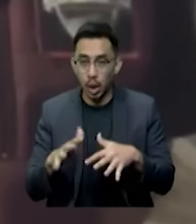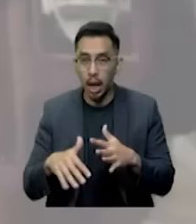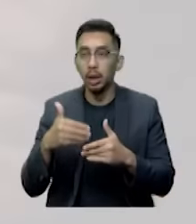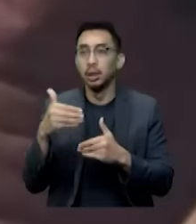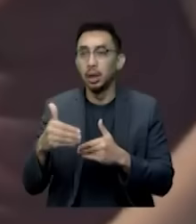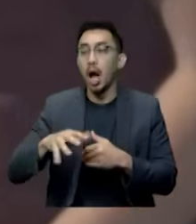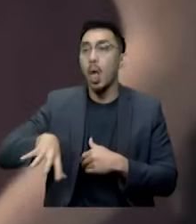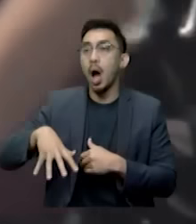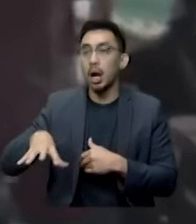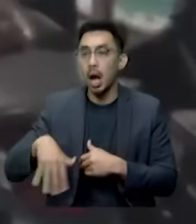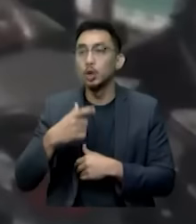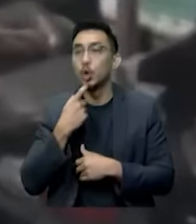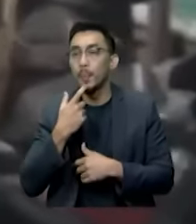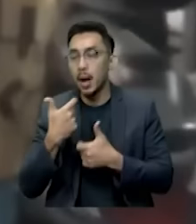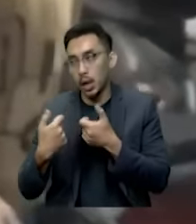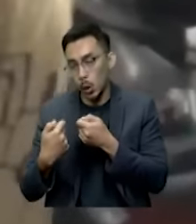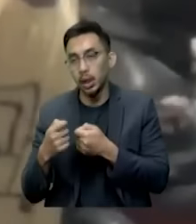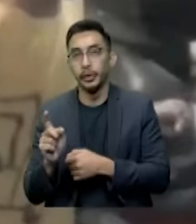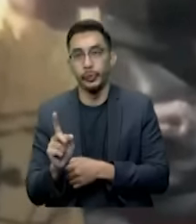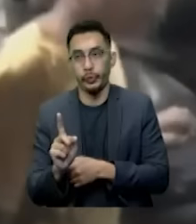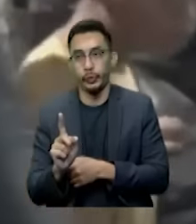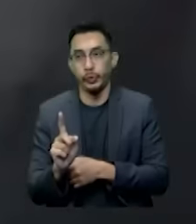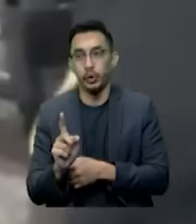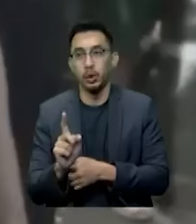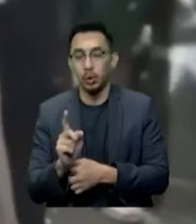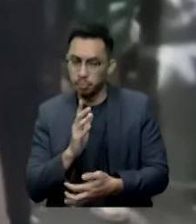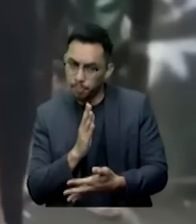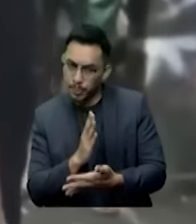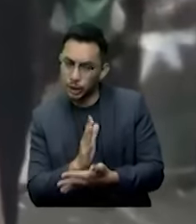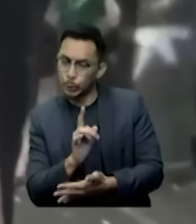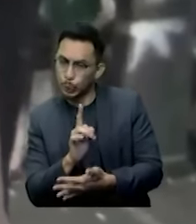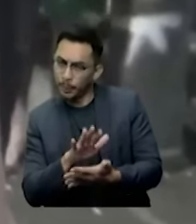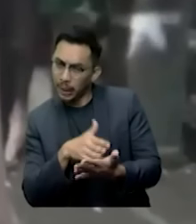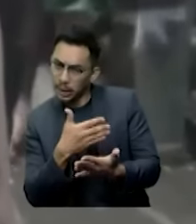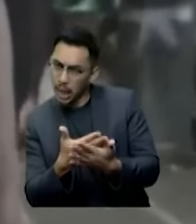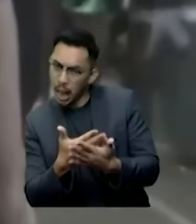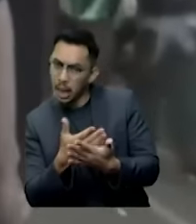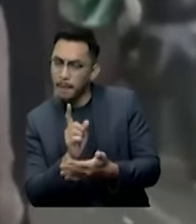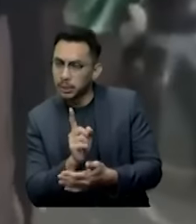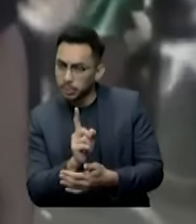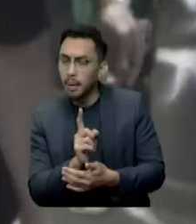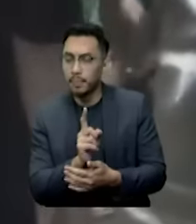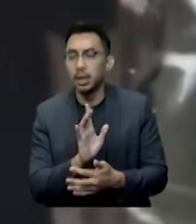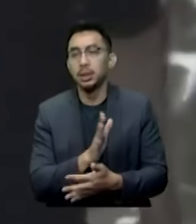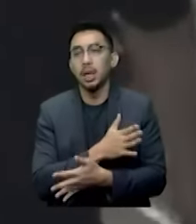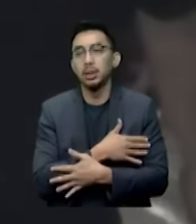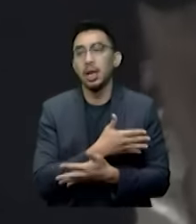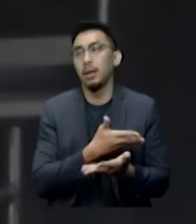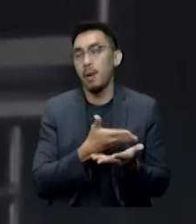dulu. Untuk memastikan penyebab kematian korban, jasad korban dievakuasi ke RSCM Jakarta.